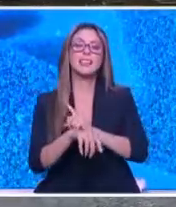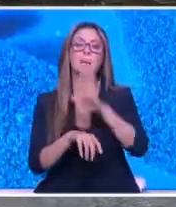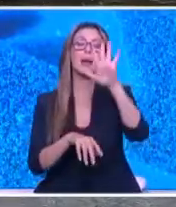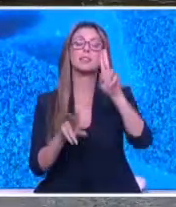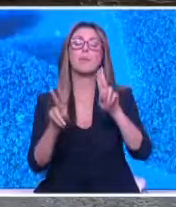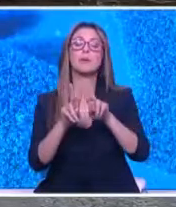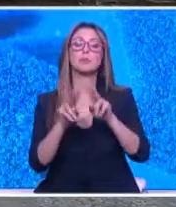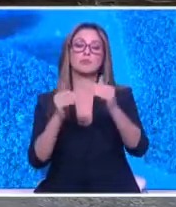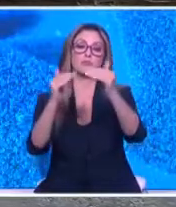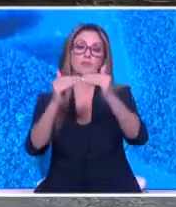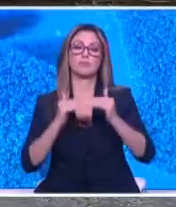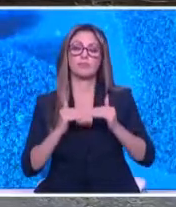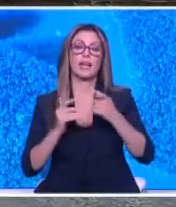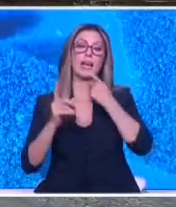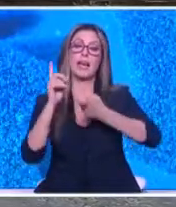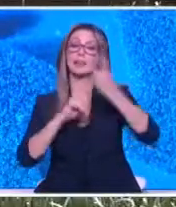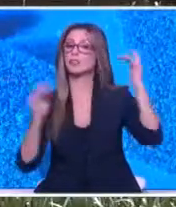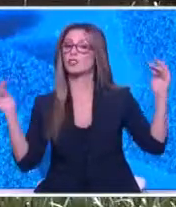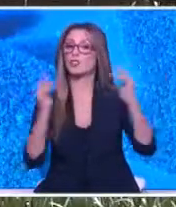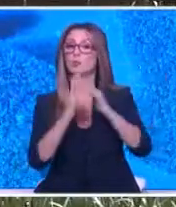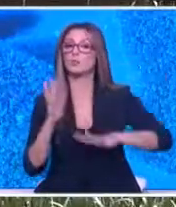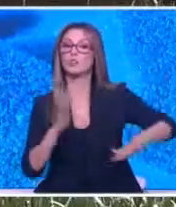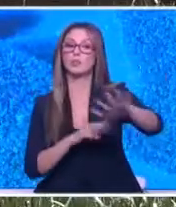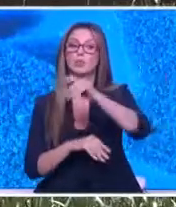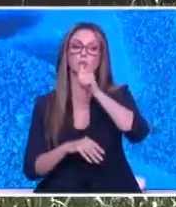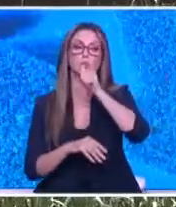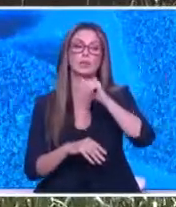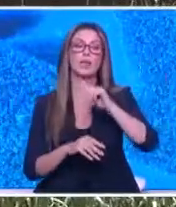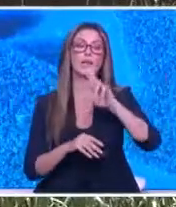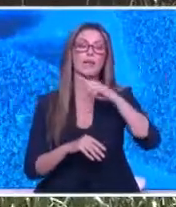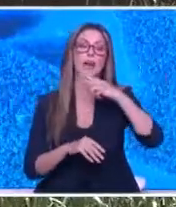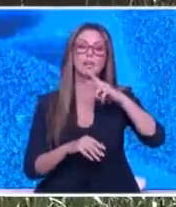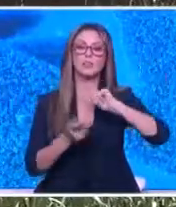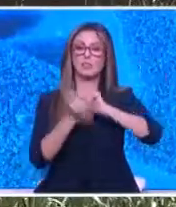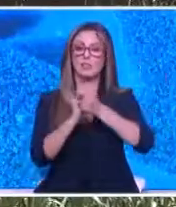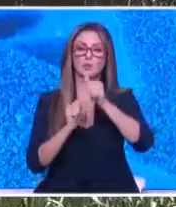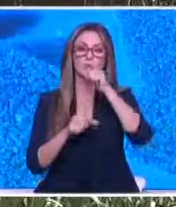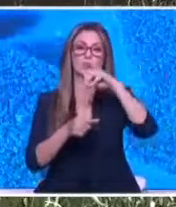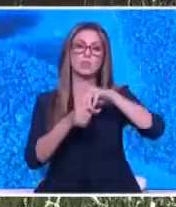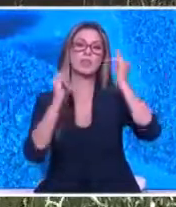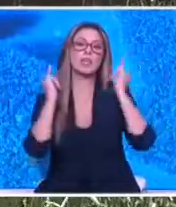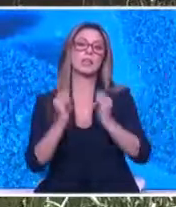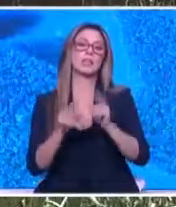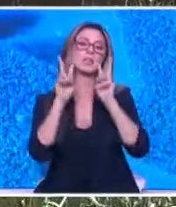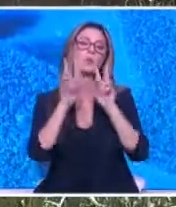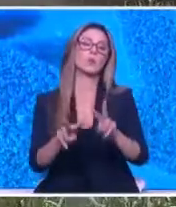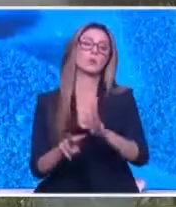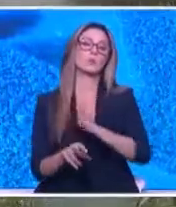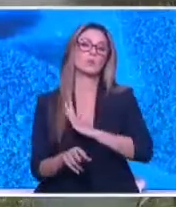kadar geriledi. Tarihi Tunca Köprüsü çevresinde suyun rengi yeşerirken sudaki kirlilik de gözle görülür hale